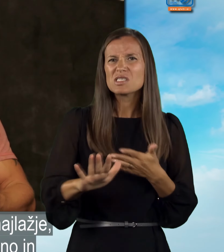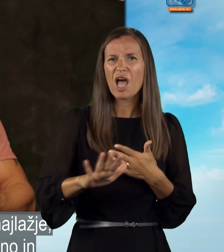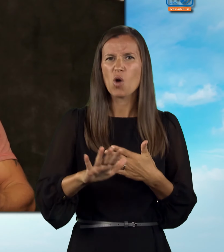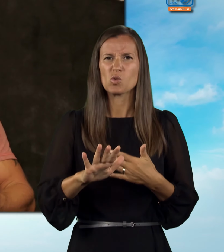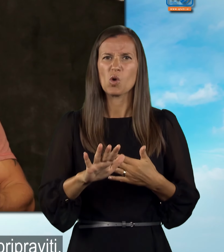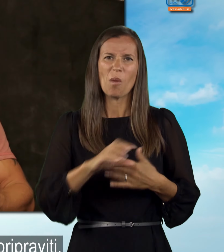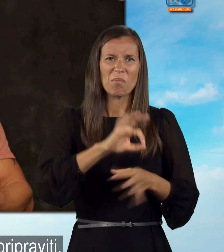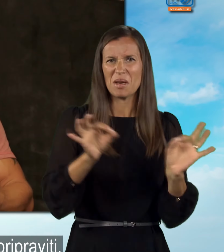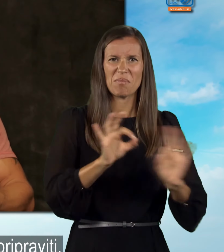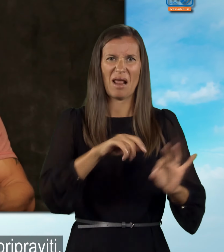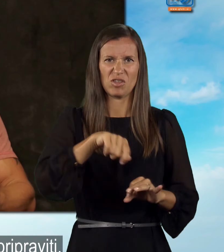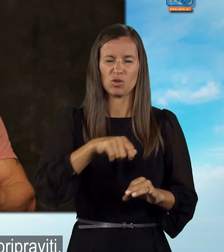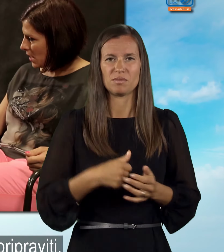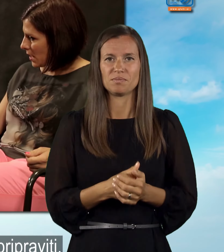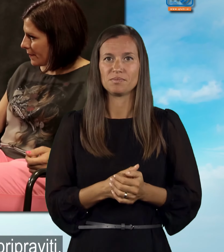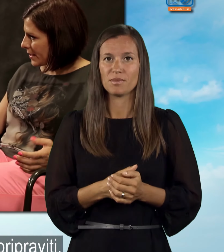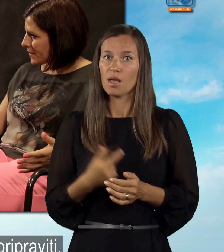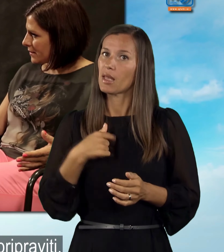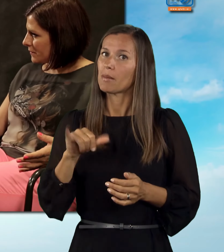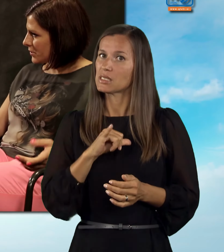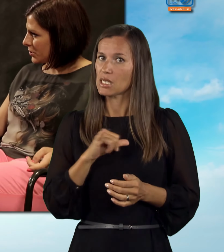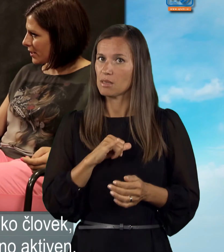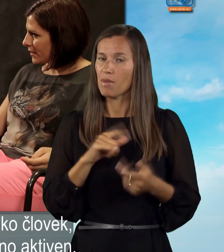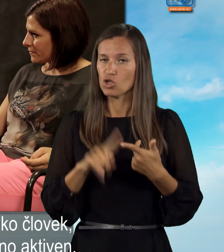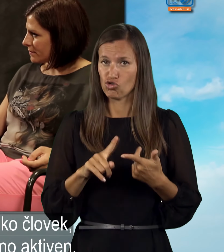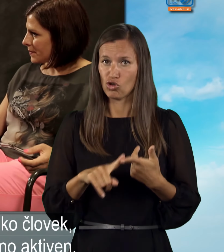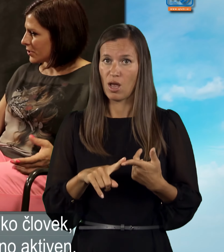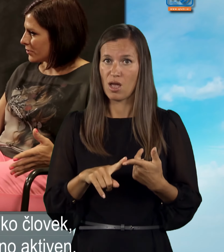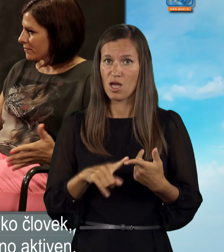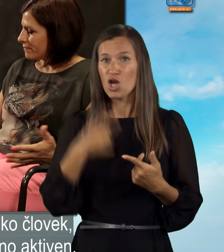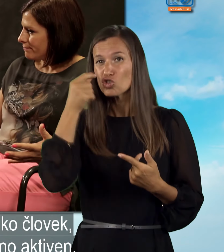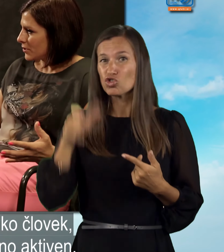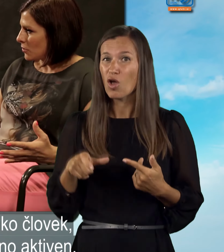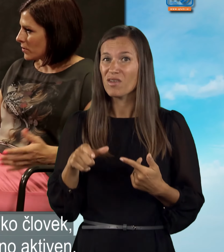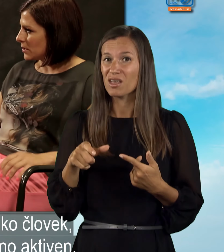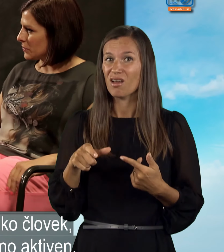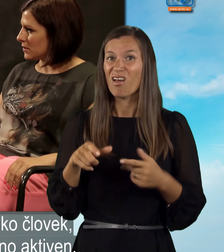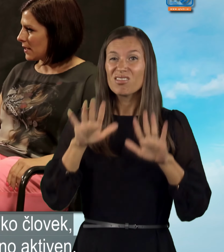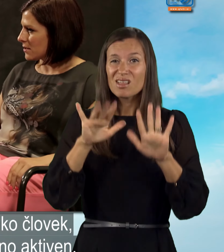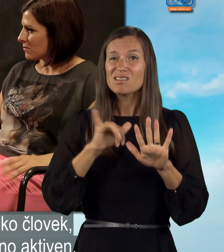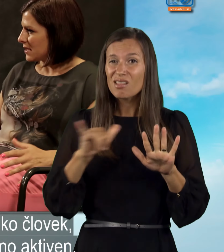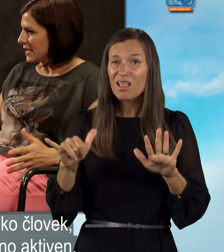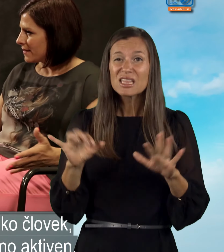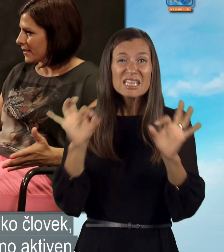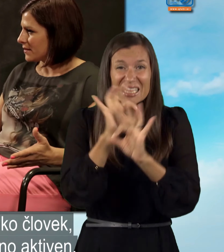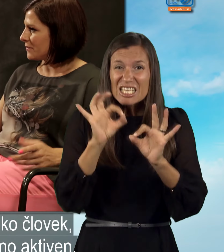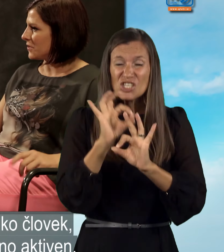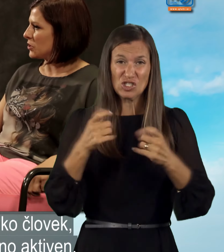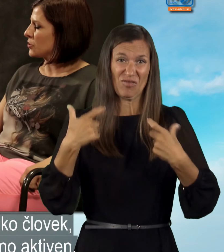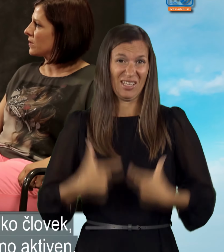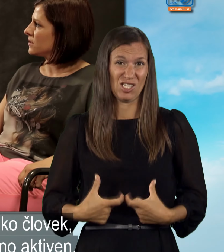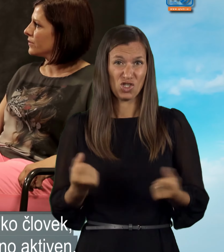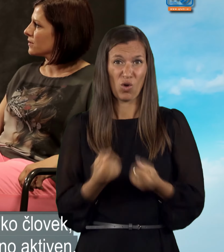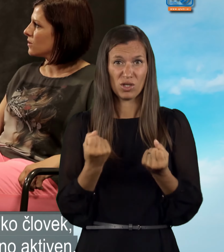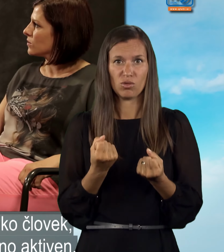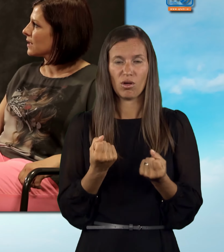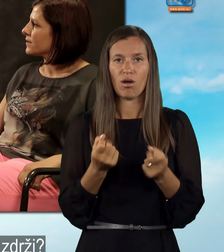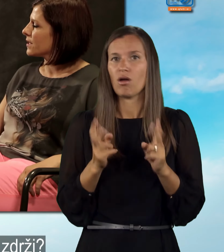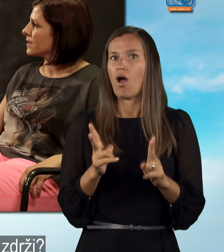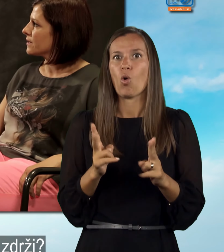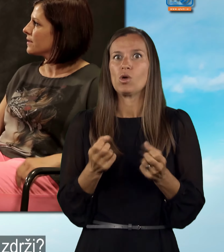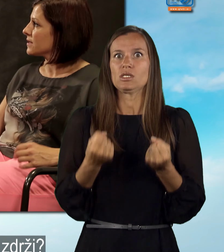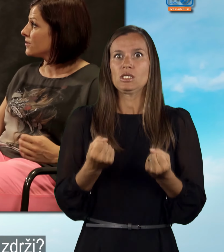najbolj enostavno dobiti pa pripraviti. Mene pa zanima, če pač človek ni bil dejansko 10 let fizično aktiven,